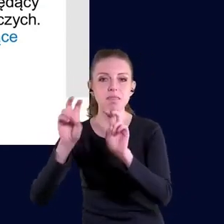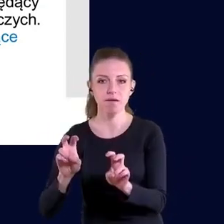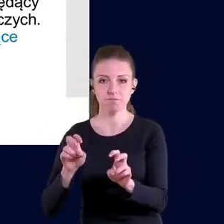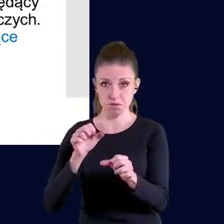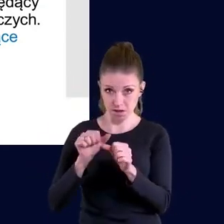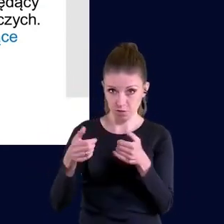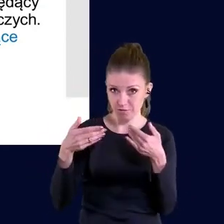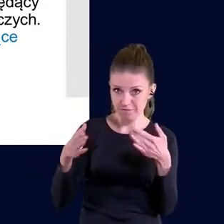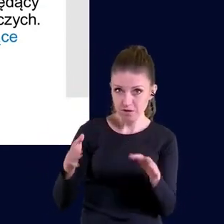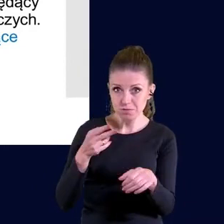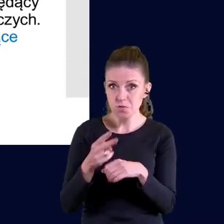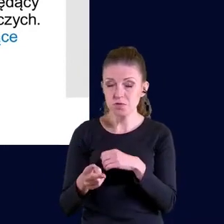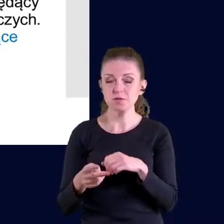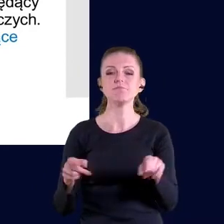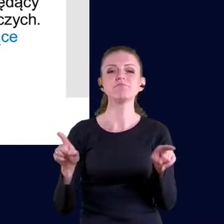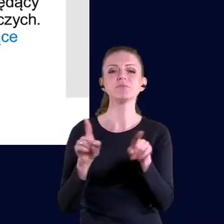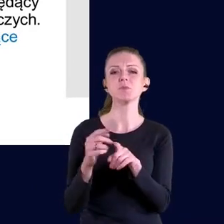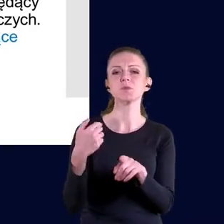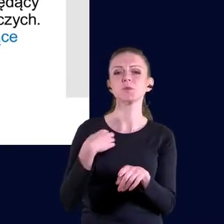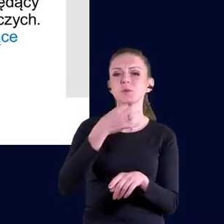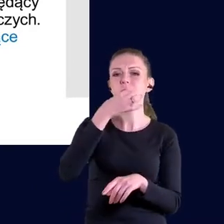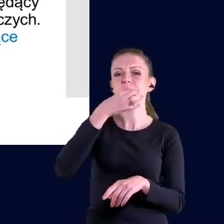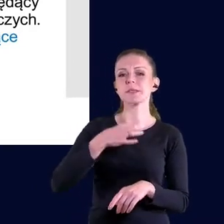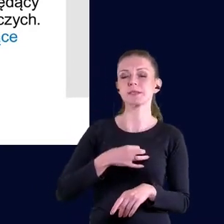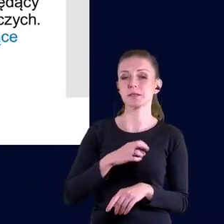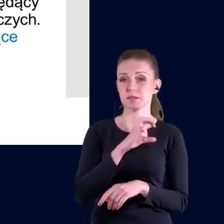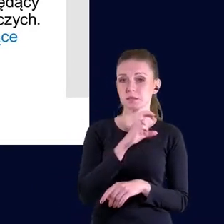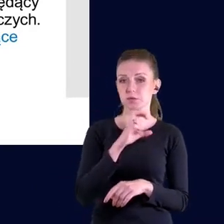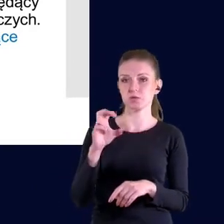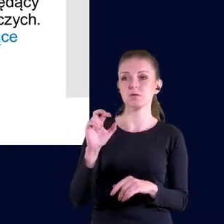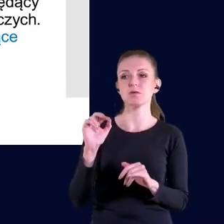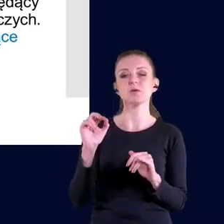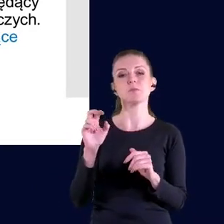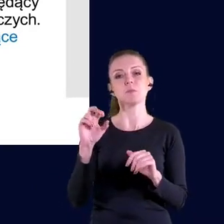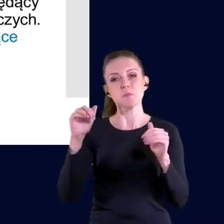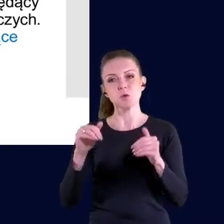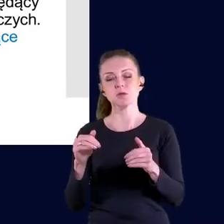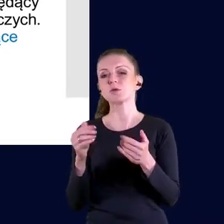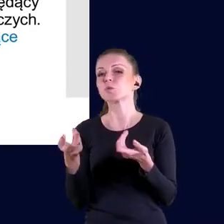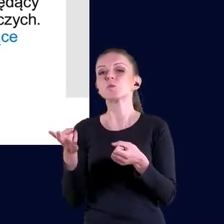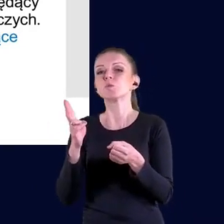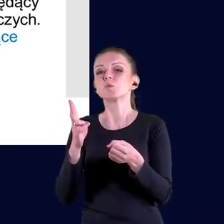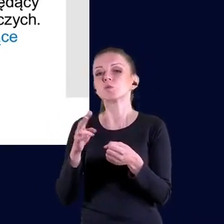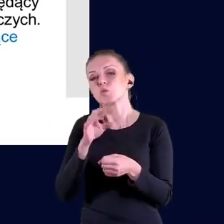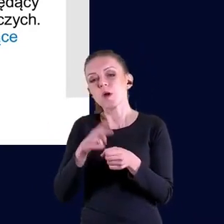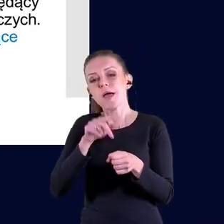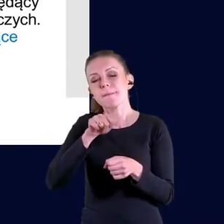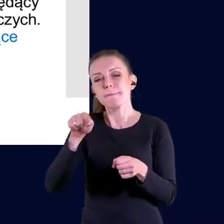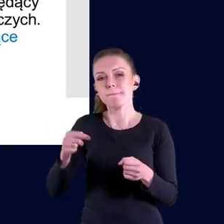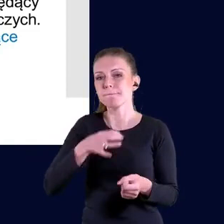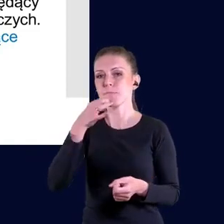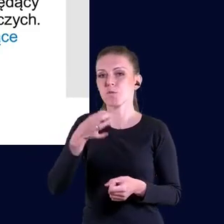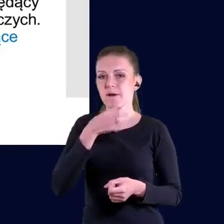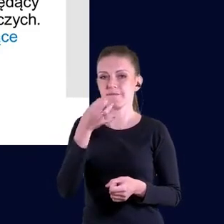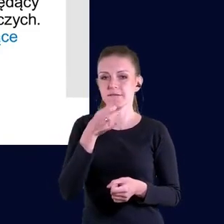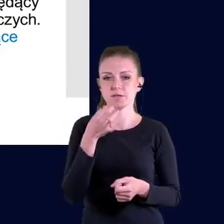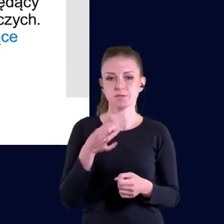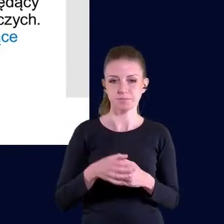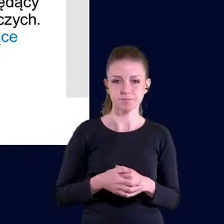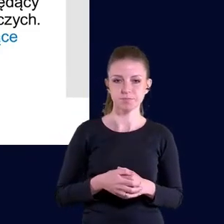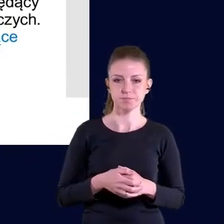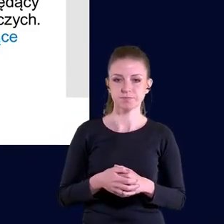Naukowa ale też zapytamy nas obszary wschodzące czyli opens i Open citizens